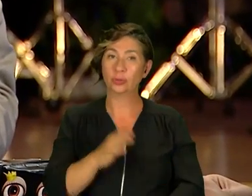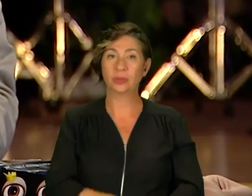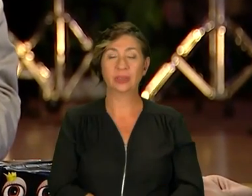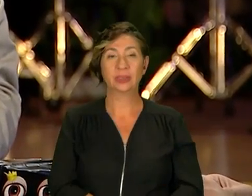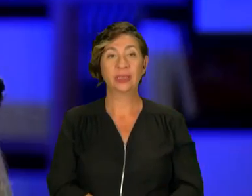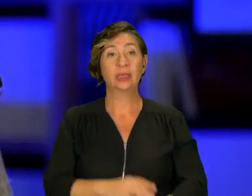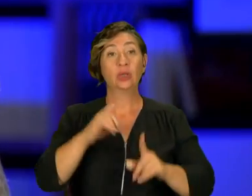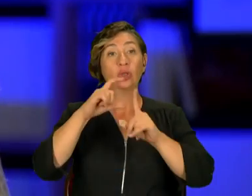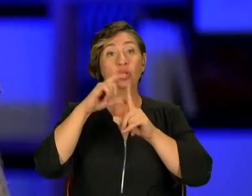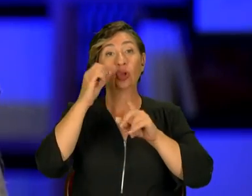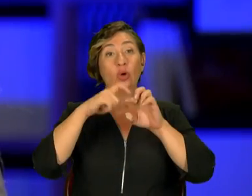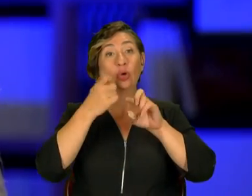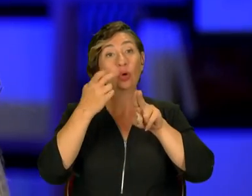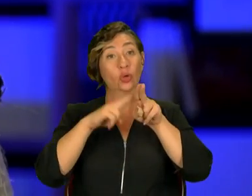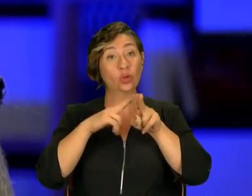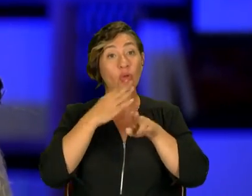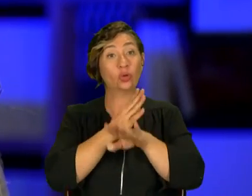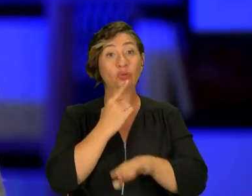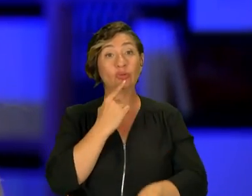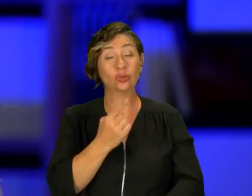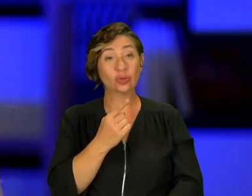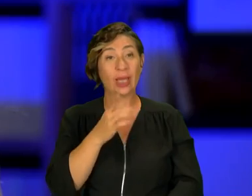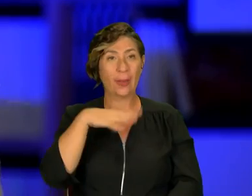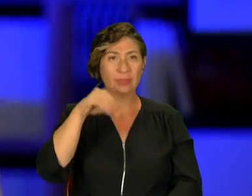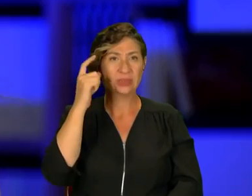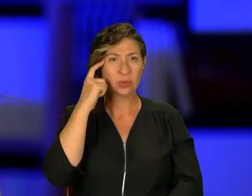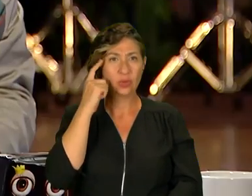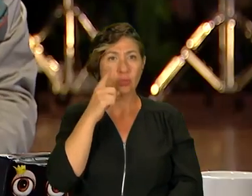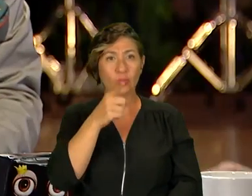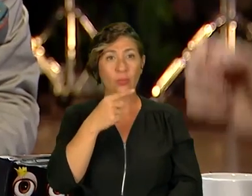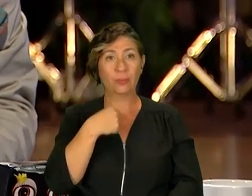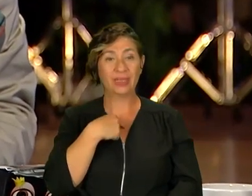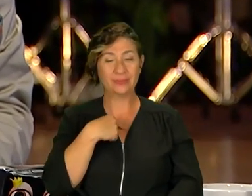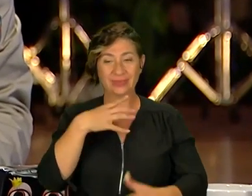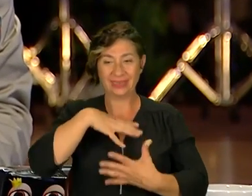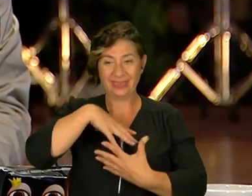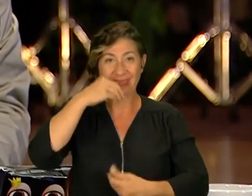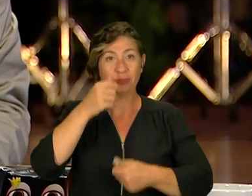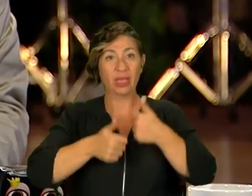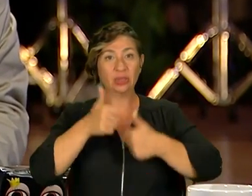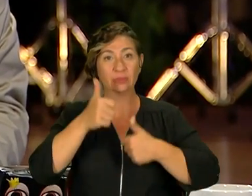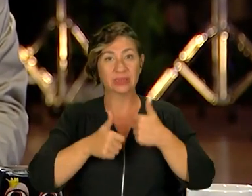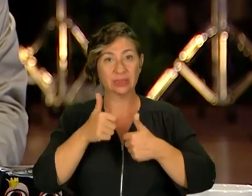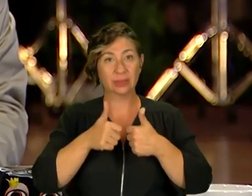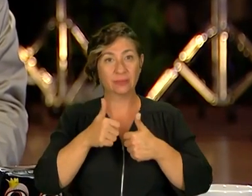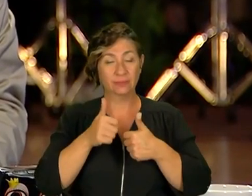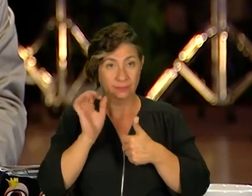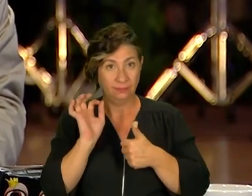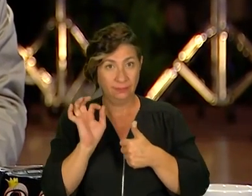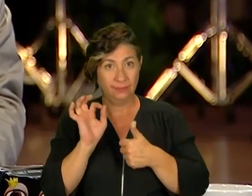Şimdi Doruk Doğru Söz'ü zaten tanıyoruz. Bir kere bu işte benim stilim yarışması. Değil